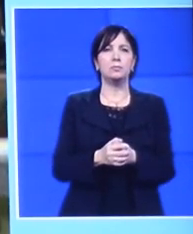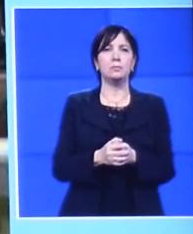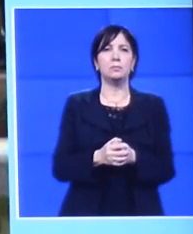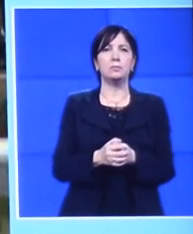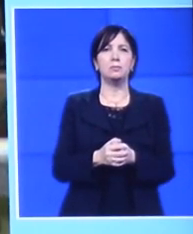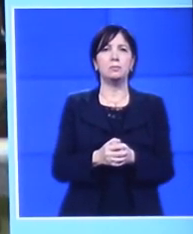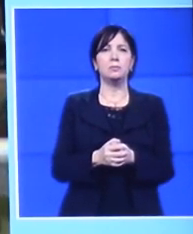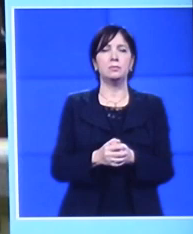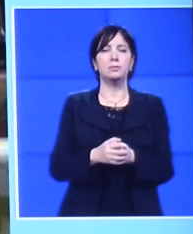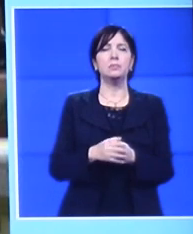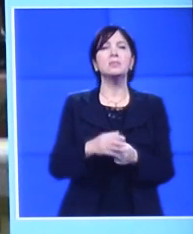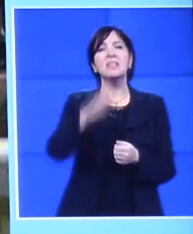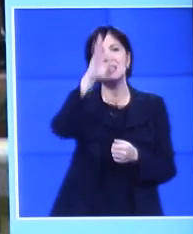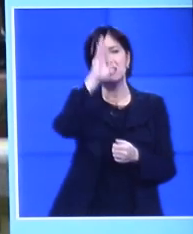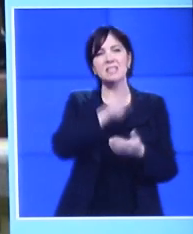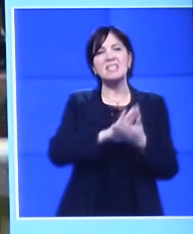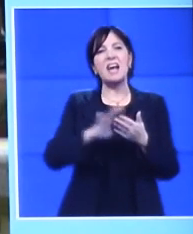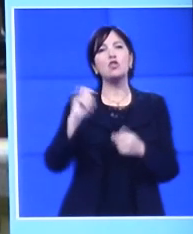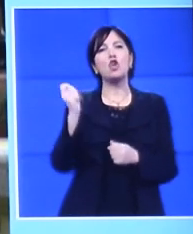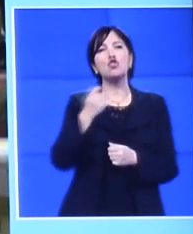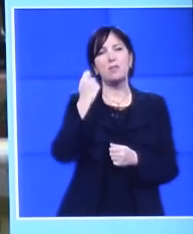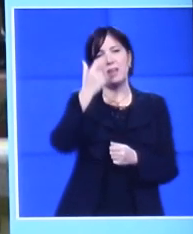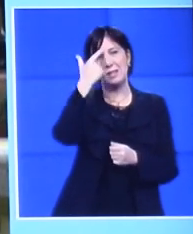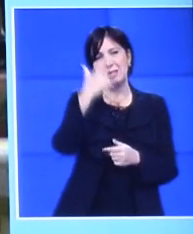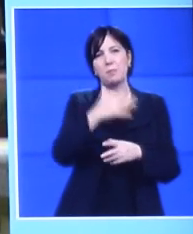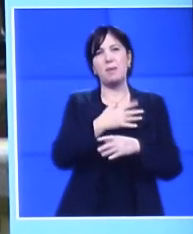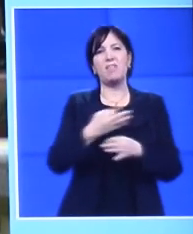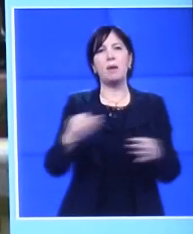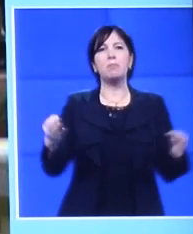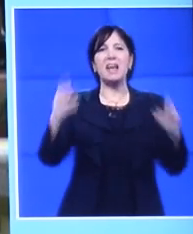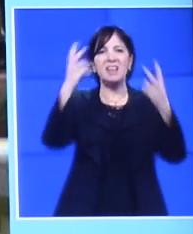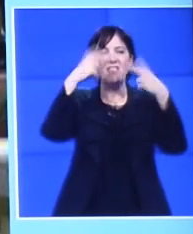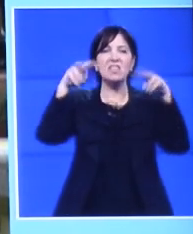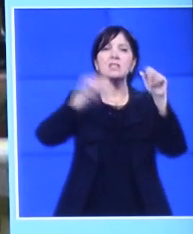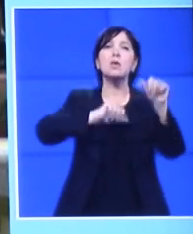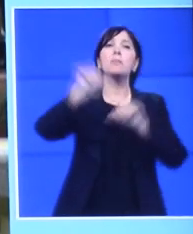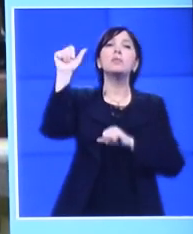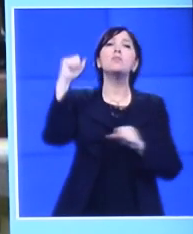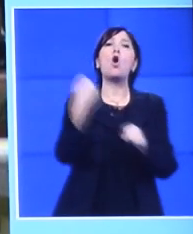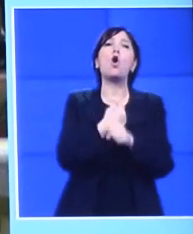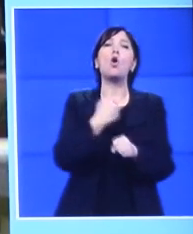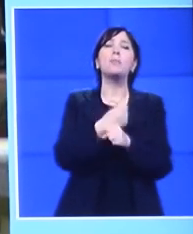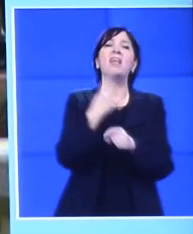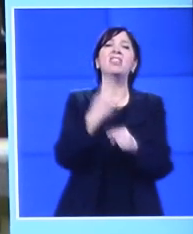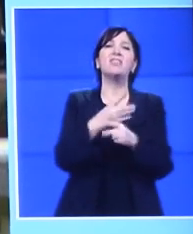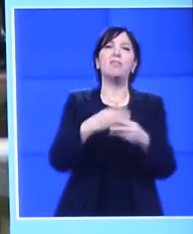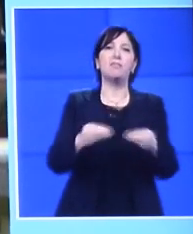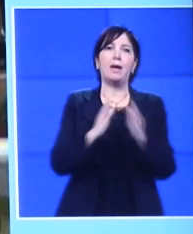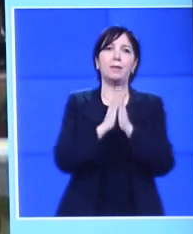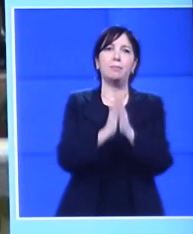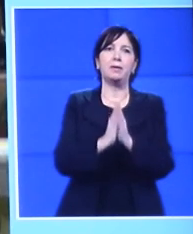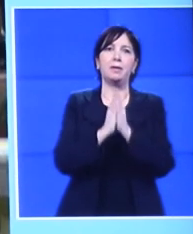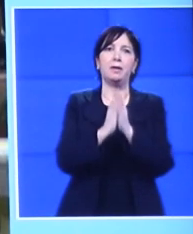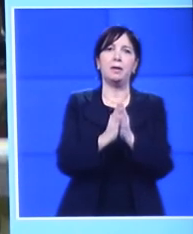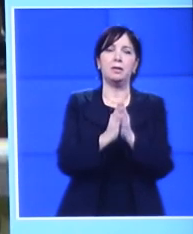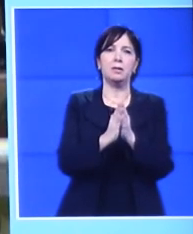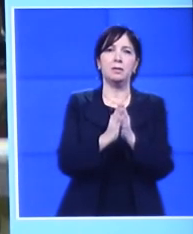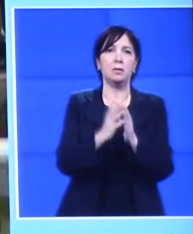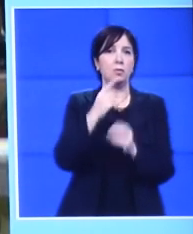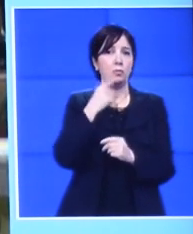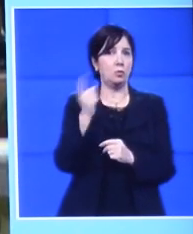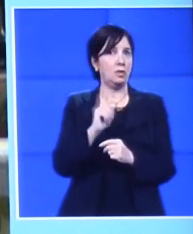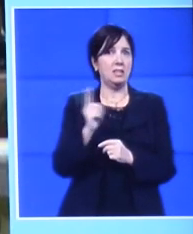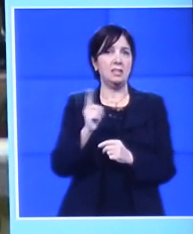Lui sapeva bene che il primo compito di un vescovo è pregare. E questo non lo ha detto il